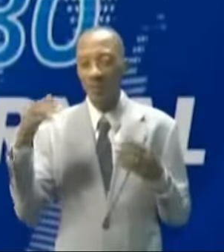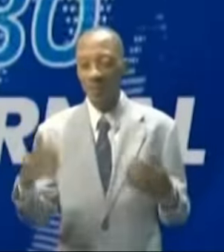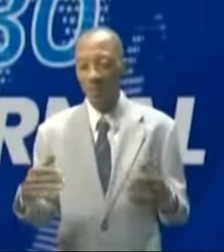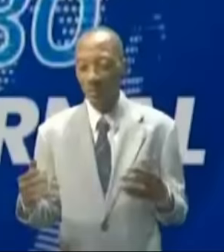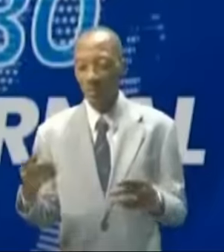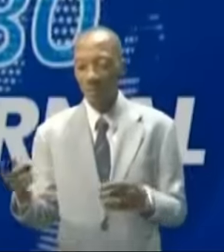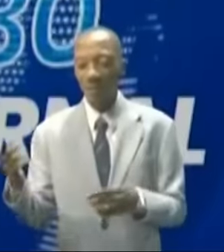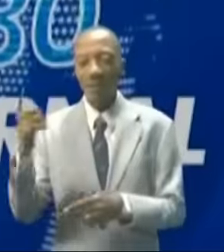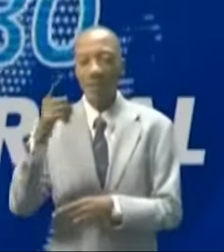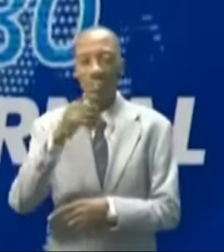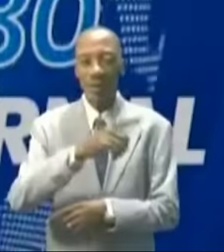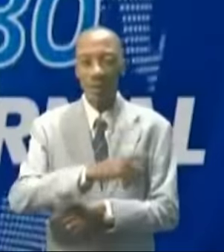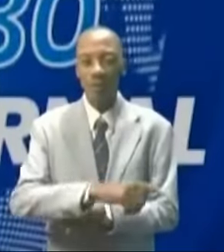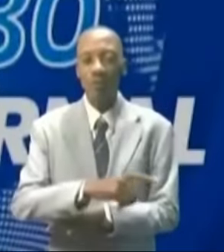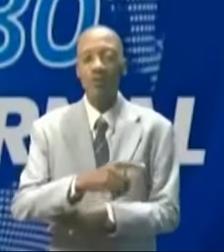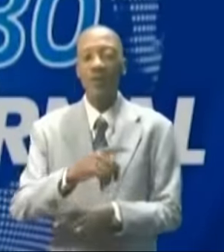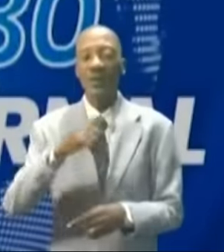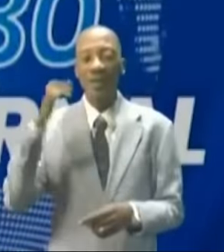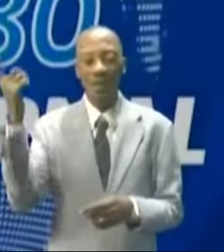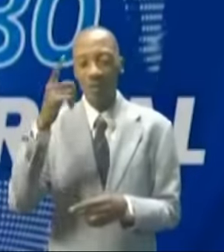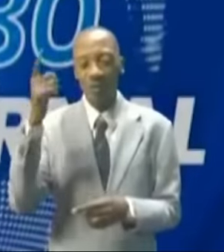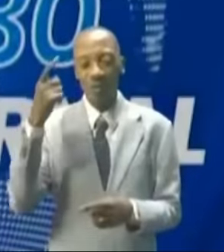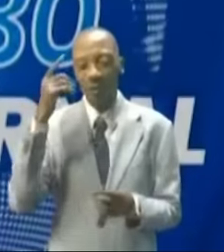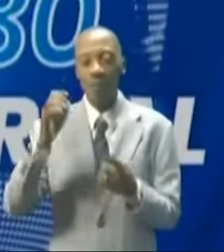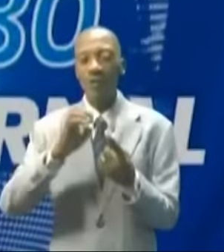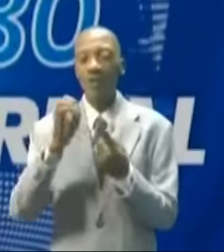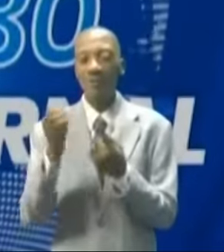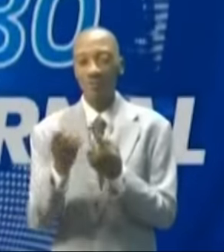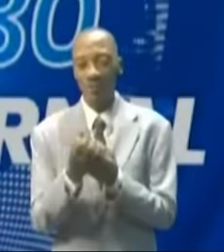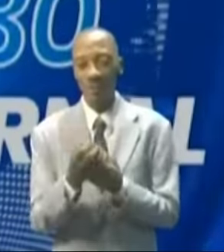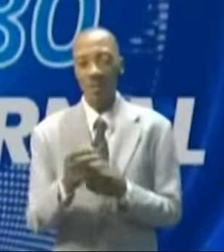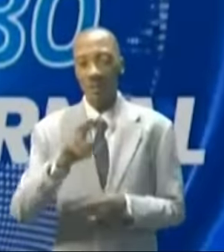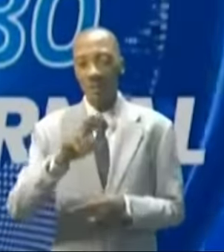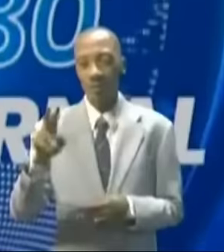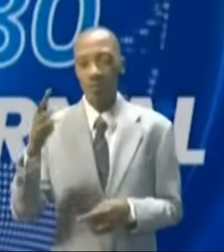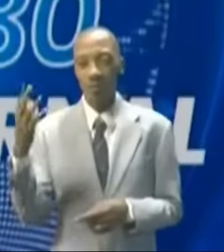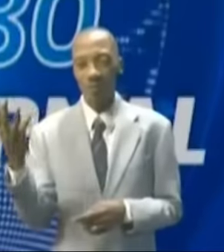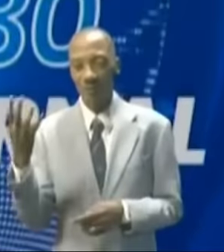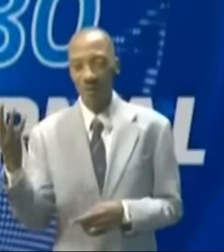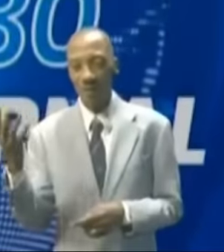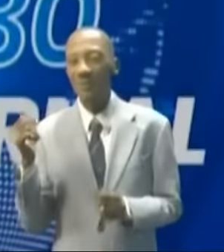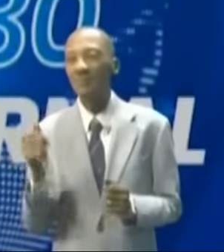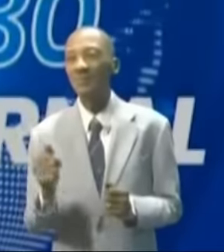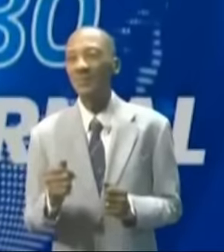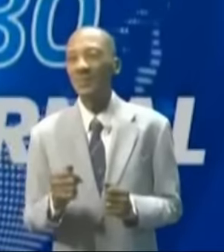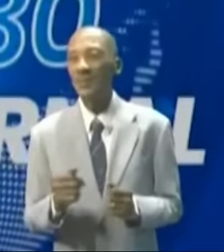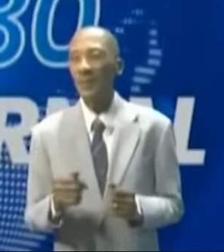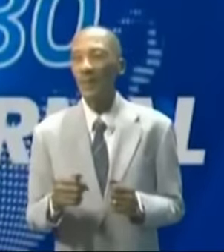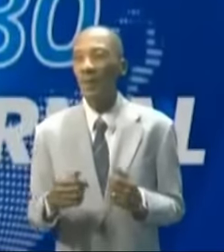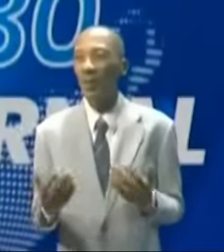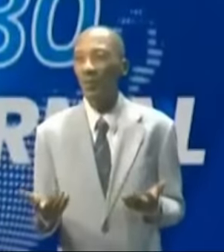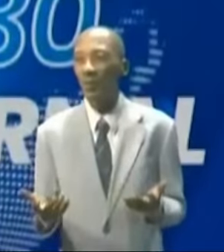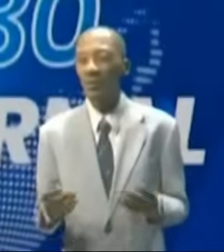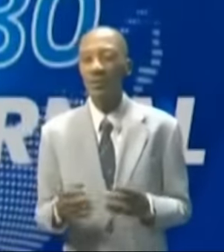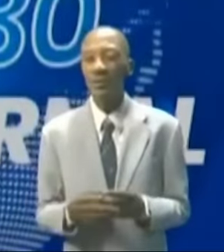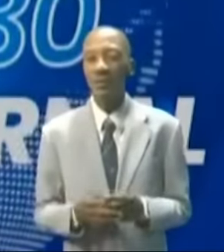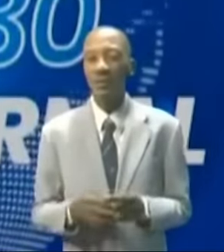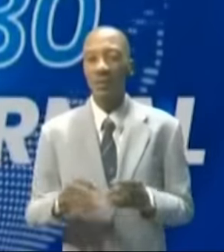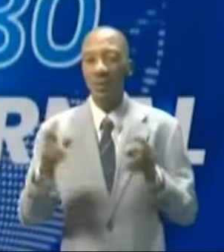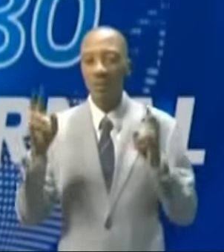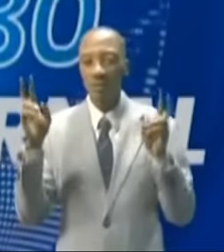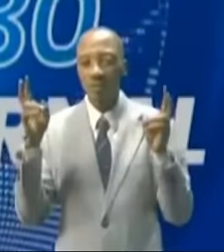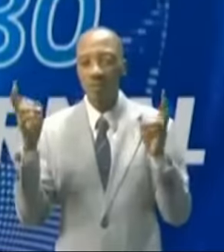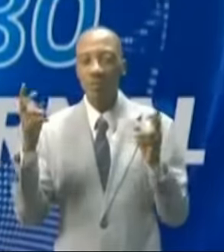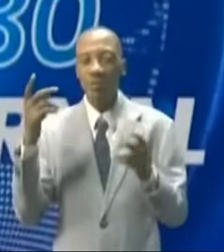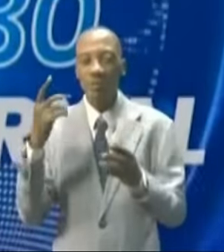internationale de l'environnement. 2024, la réflexion va tourner autour du thème la